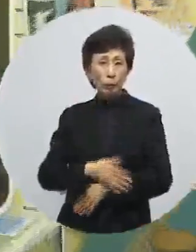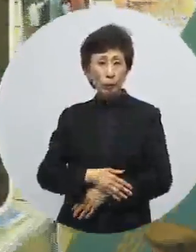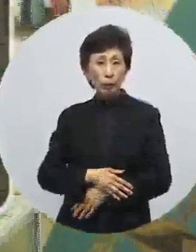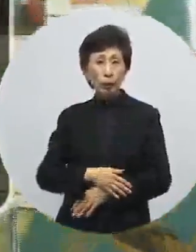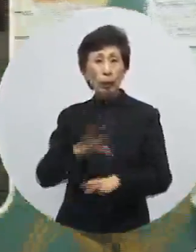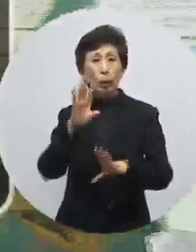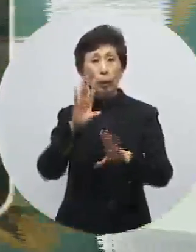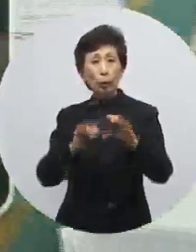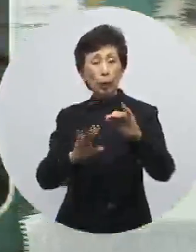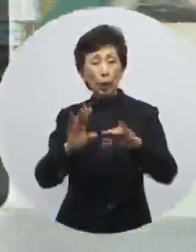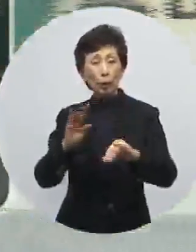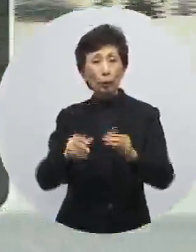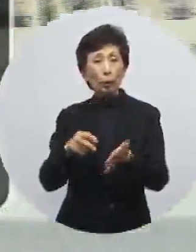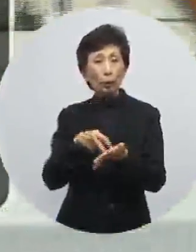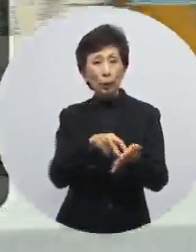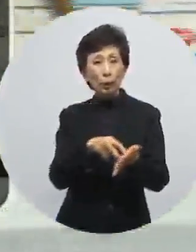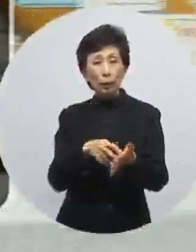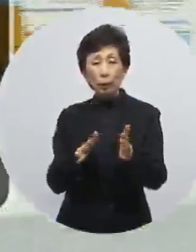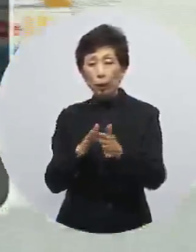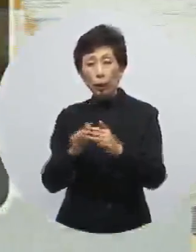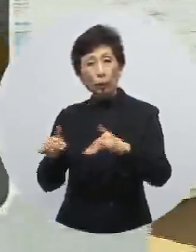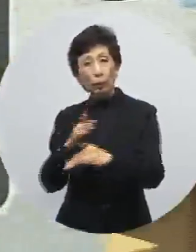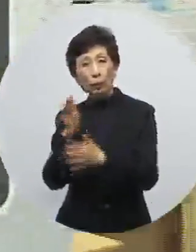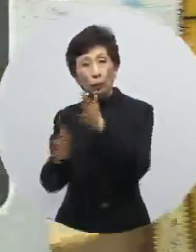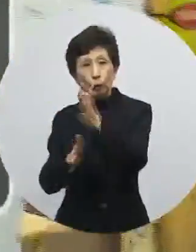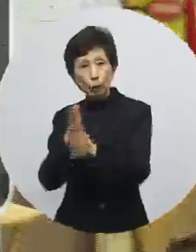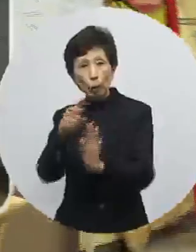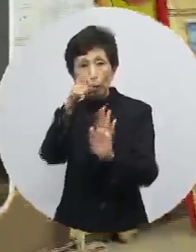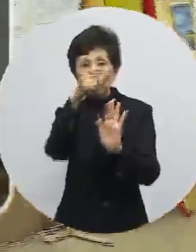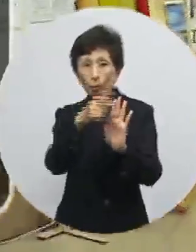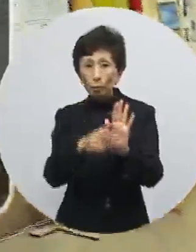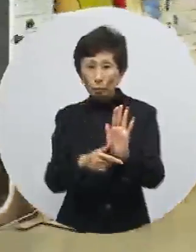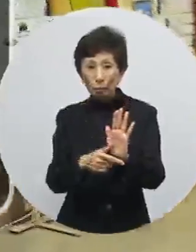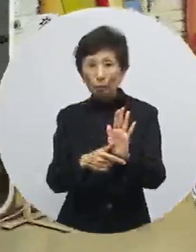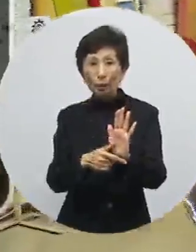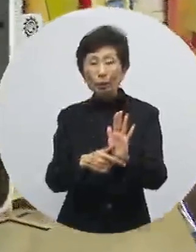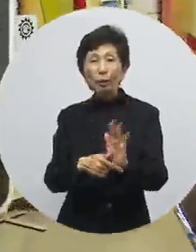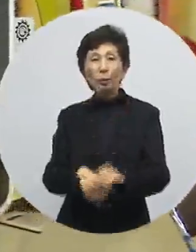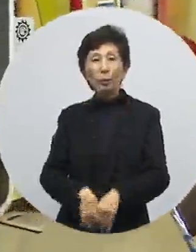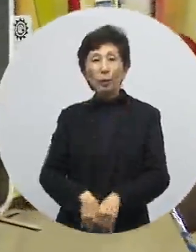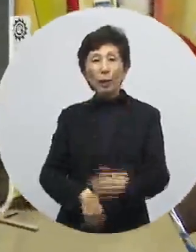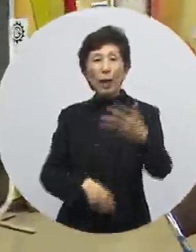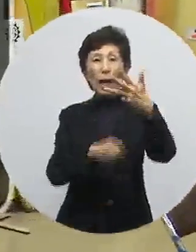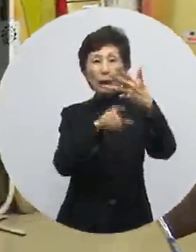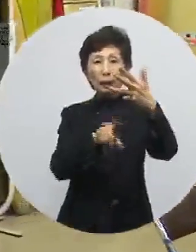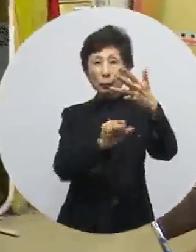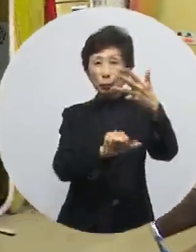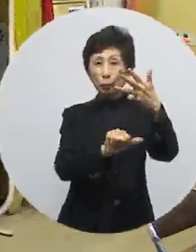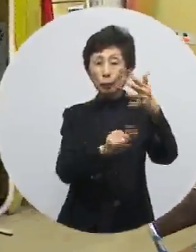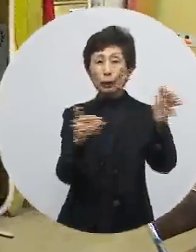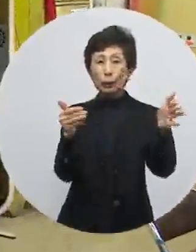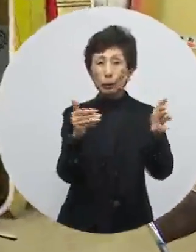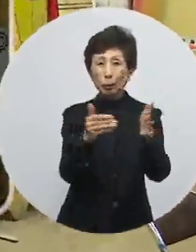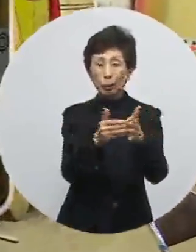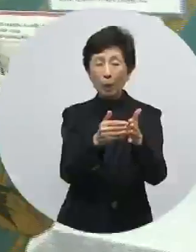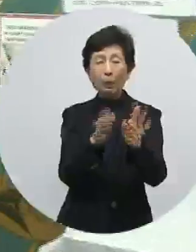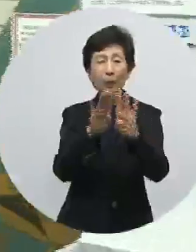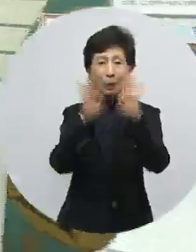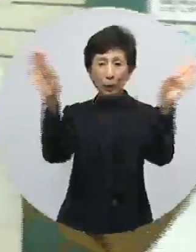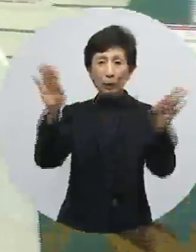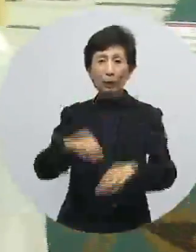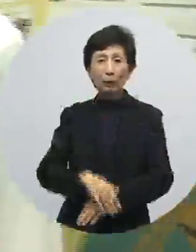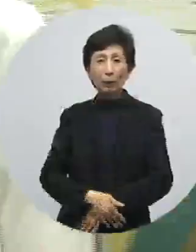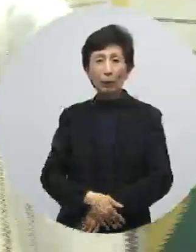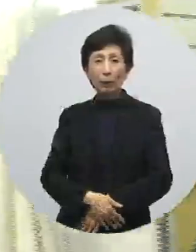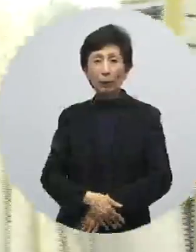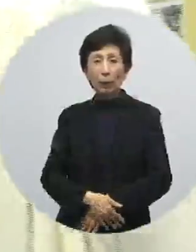鵠沼のサーフィンとビーチスポーツ、鵠沼郷土資料展示室で8月15日までの開催です。